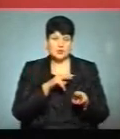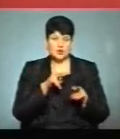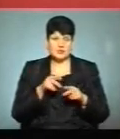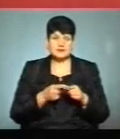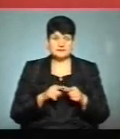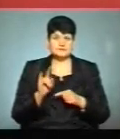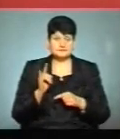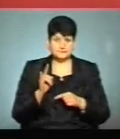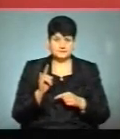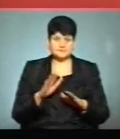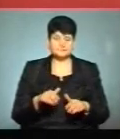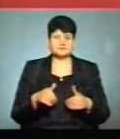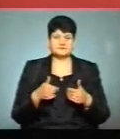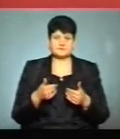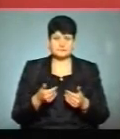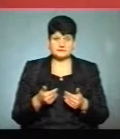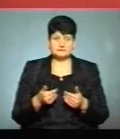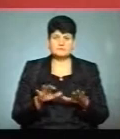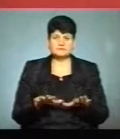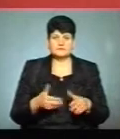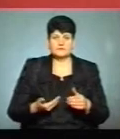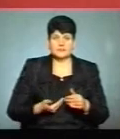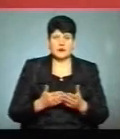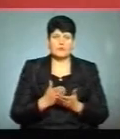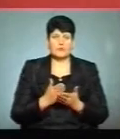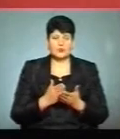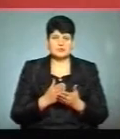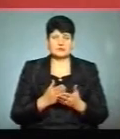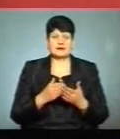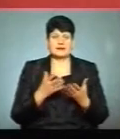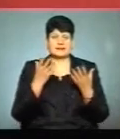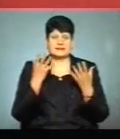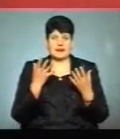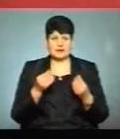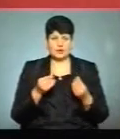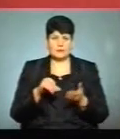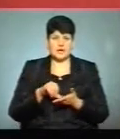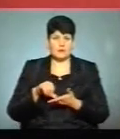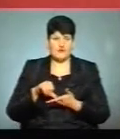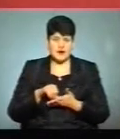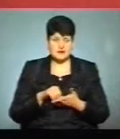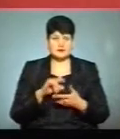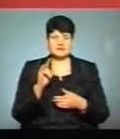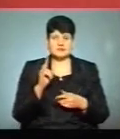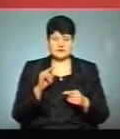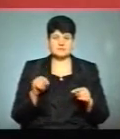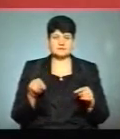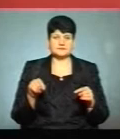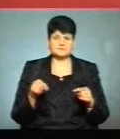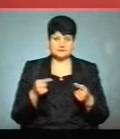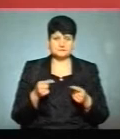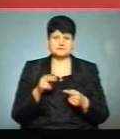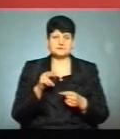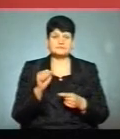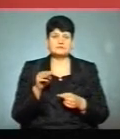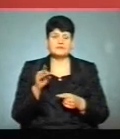дитиною, надається така за місцем проживання послуга денного перебування. Тобто дитина, відповідно створеному, чи це патронатна